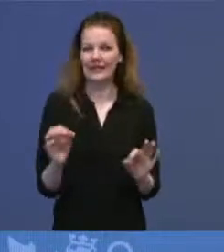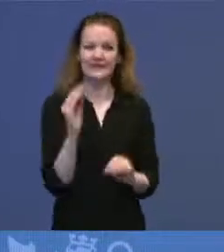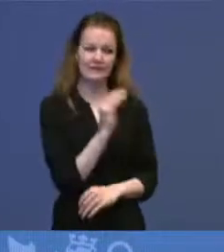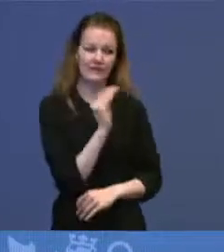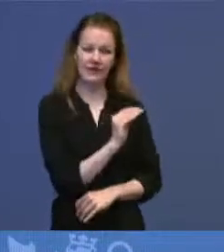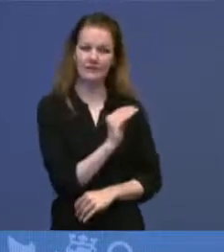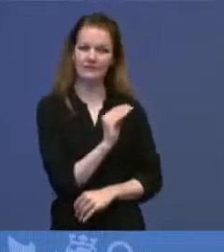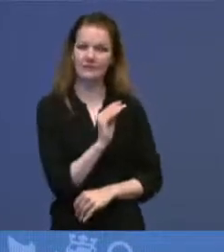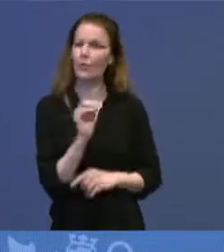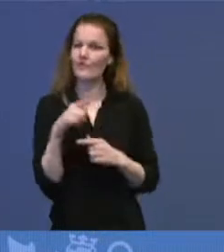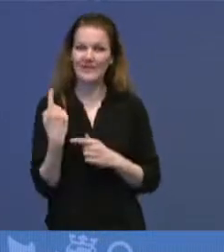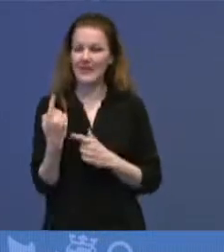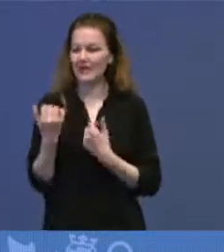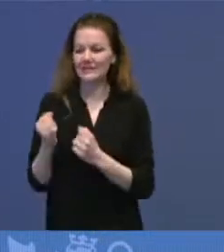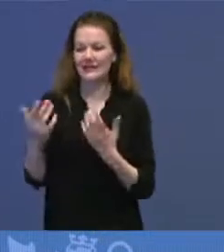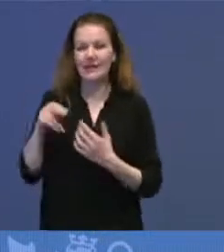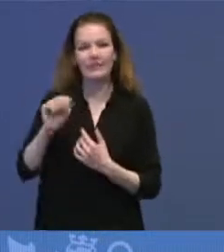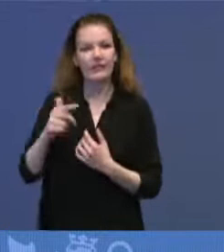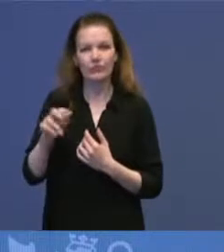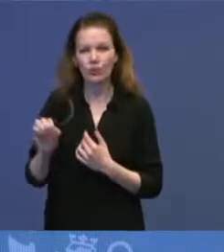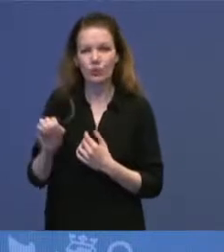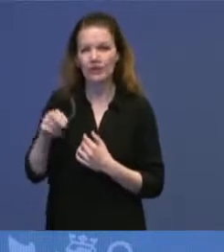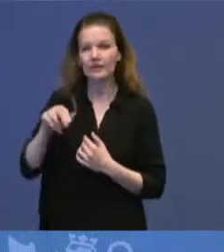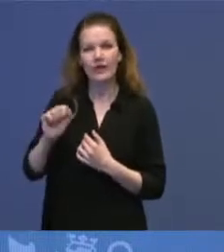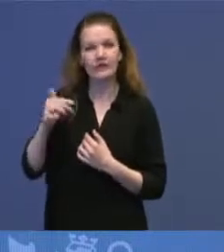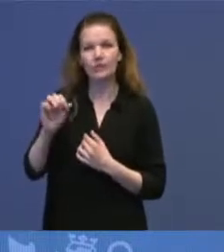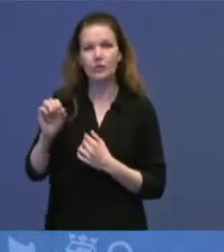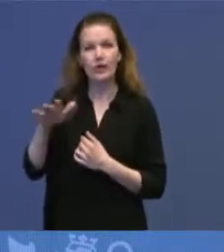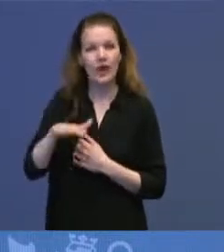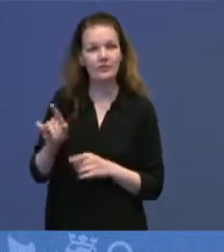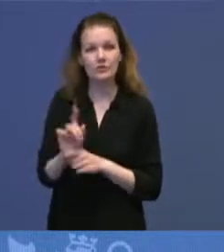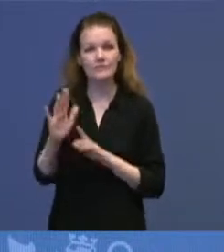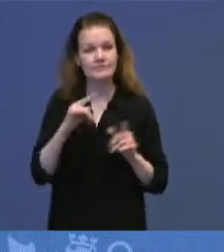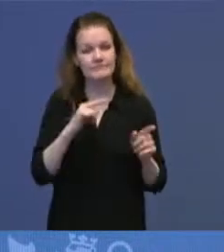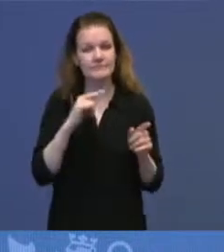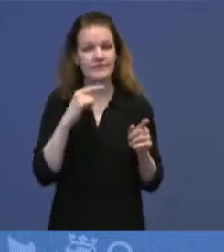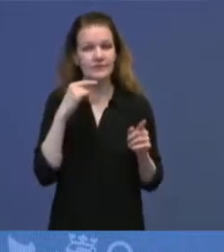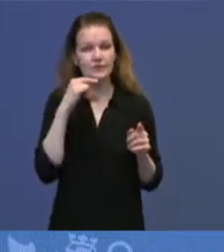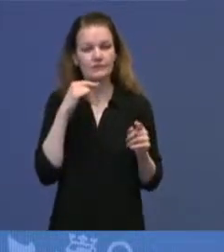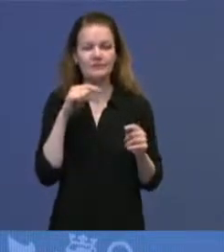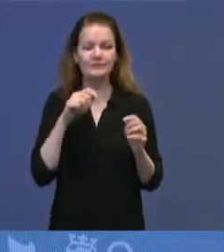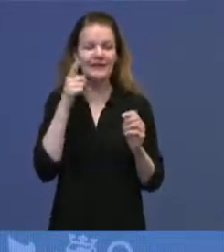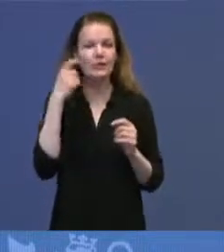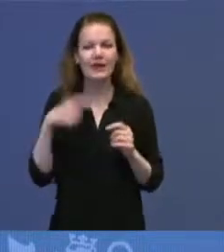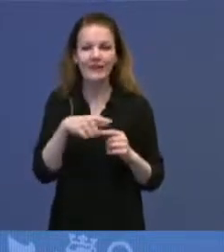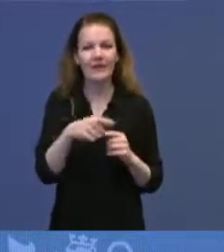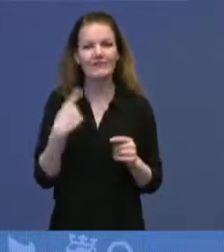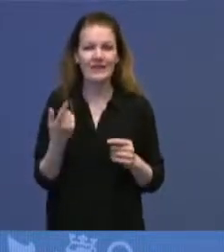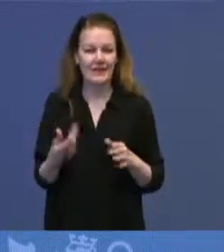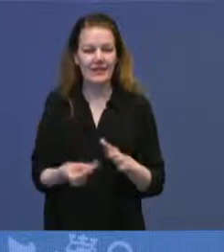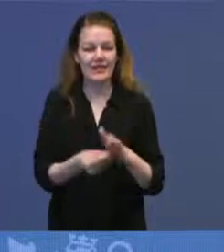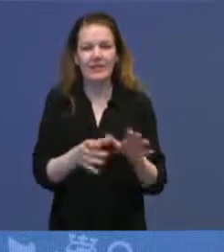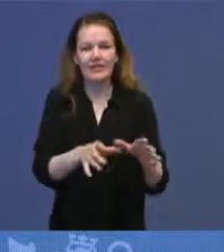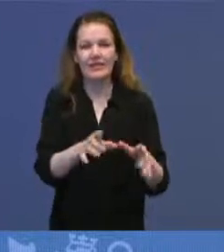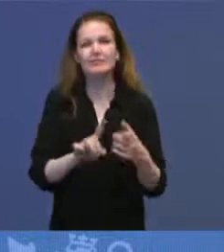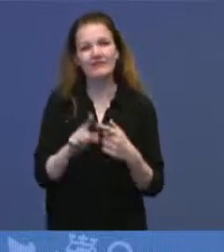NATO og NATO-land i den krigen som er i Ukraina. Men det betyr ikke at vi står uten reaksjoner, og de reaksjonene som vi